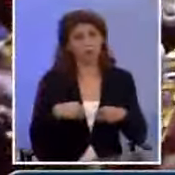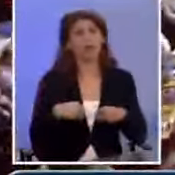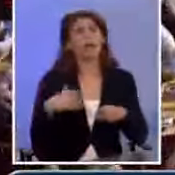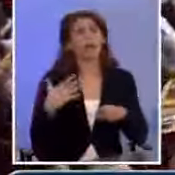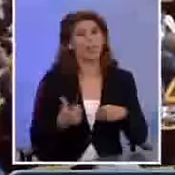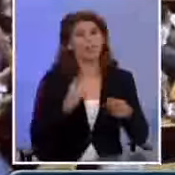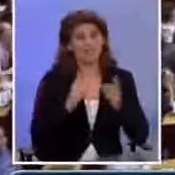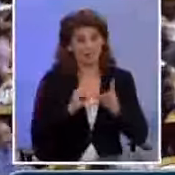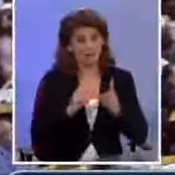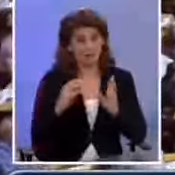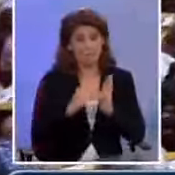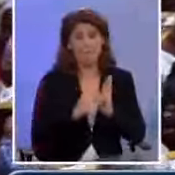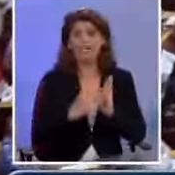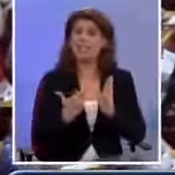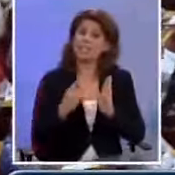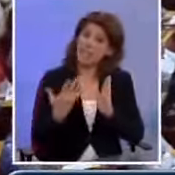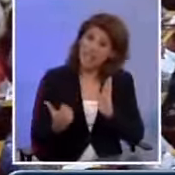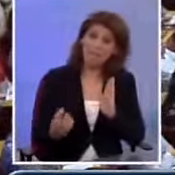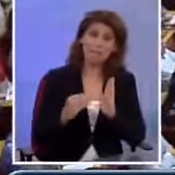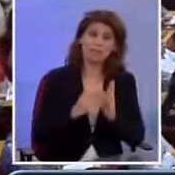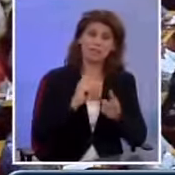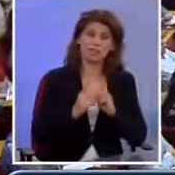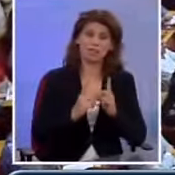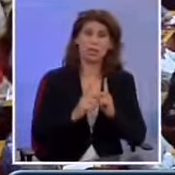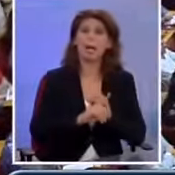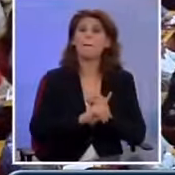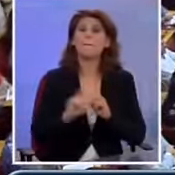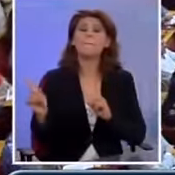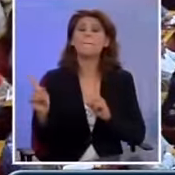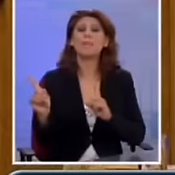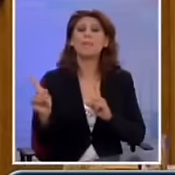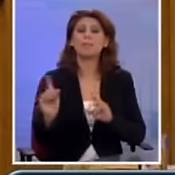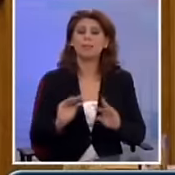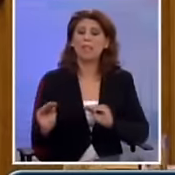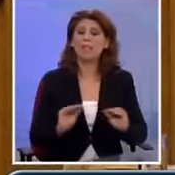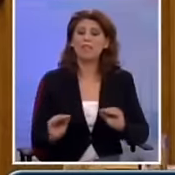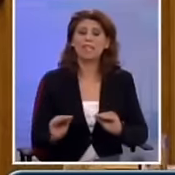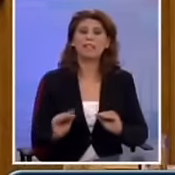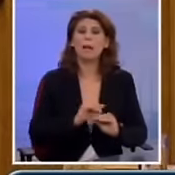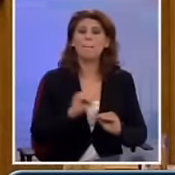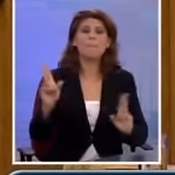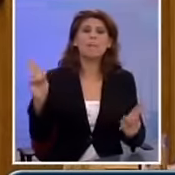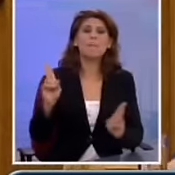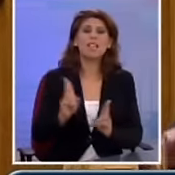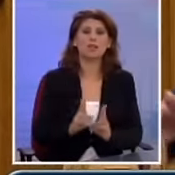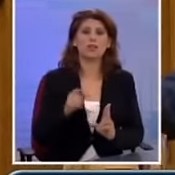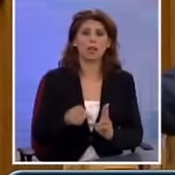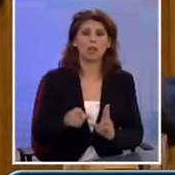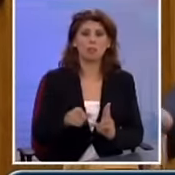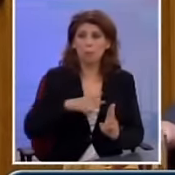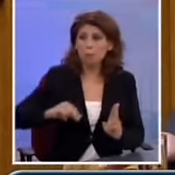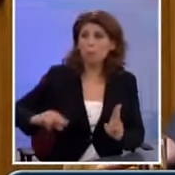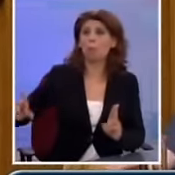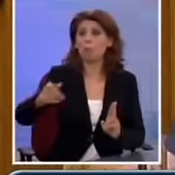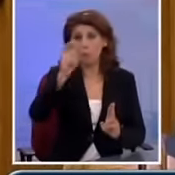αποτελούσε ή αποτελεί και η μη τακτοποίηση, η μη απομείωση ενός κατά κοινή